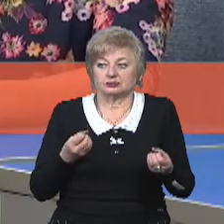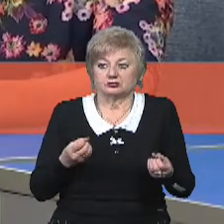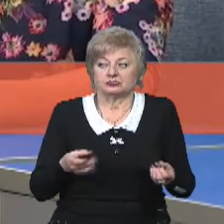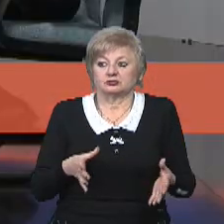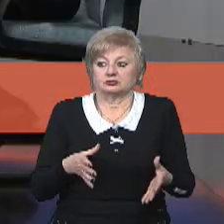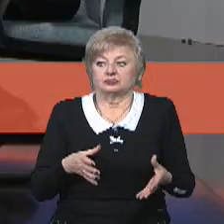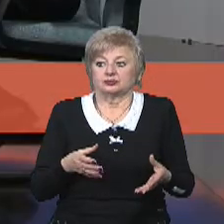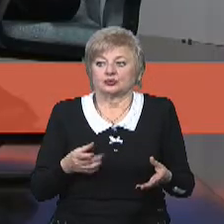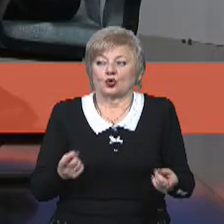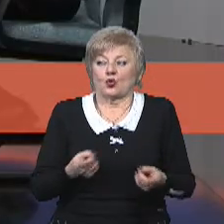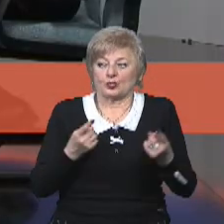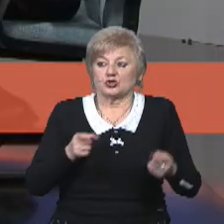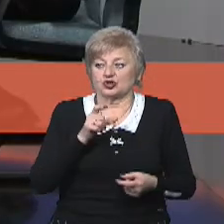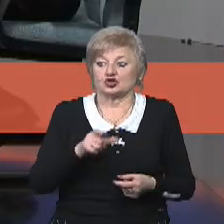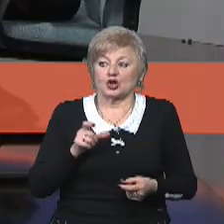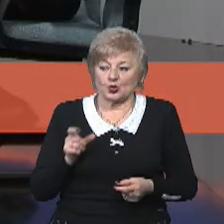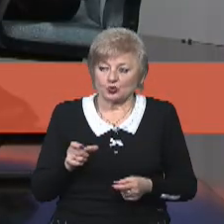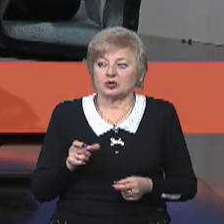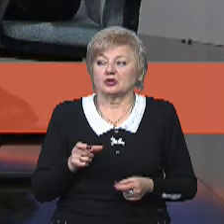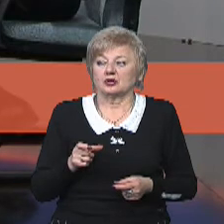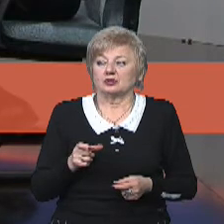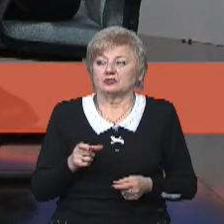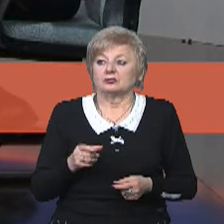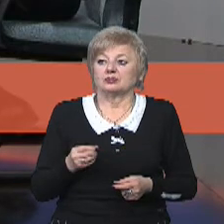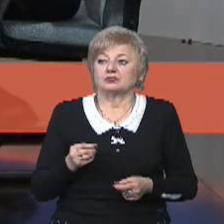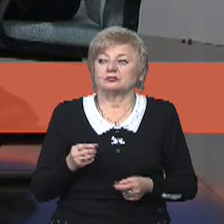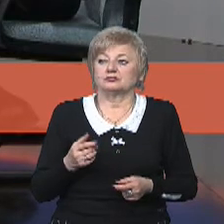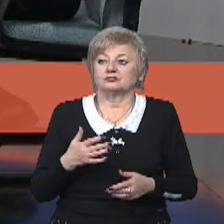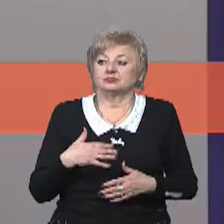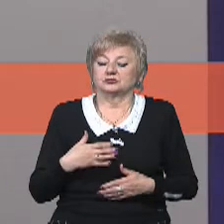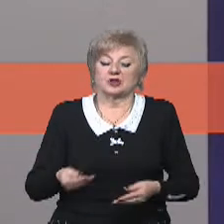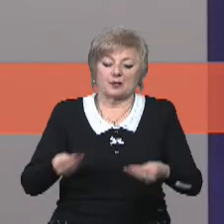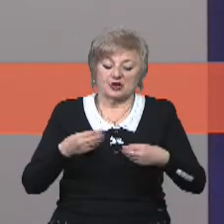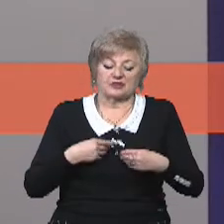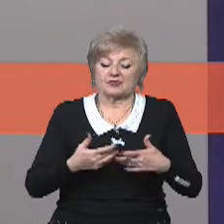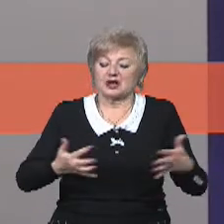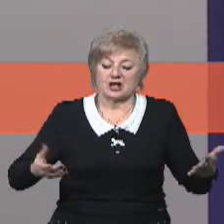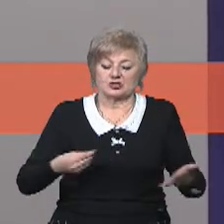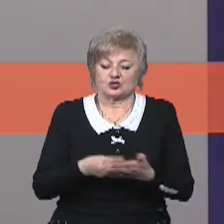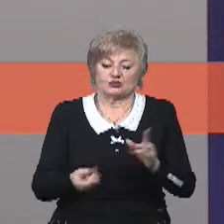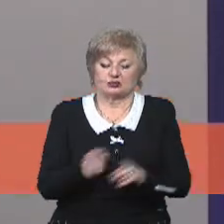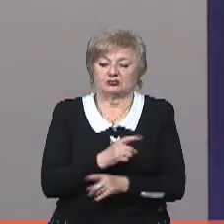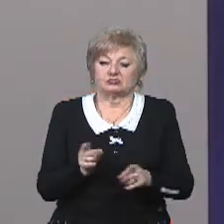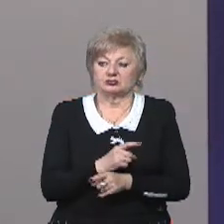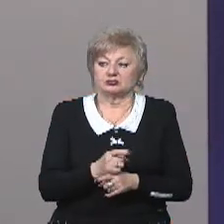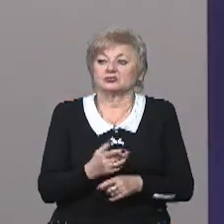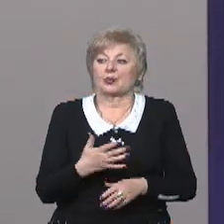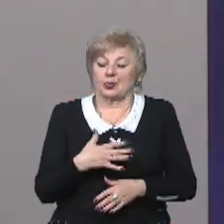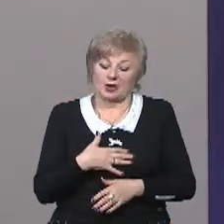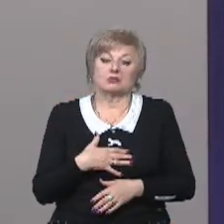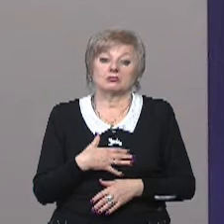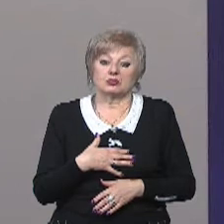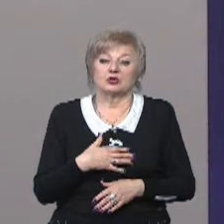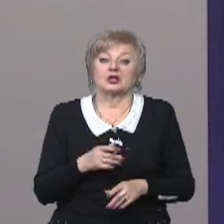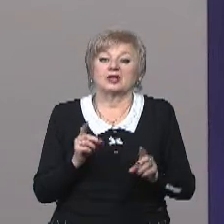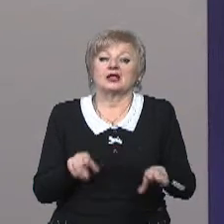абсолютно різні люди, які нас знають або не знають, донували нам різні суми, і це був той фонд, який ми використовували для цього. І от,